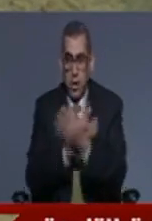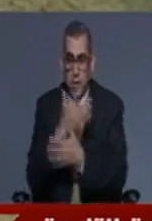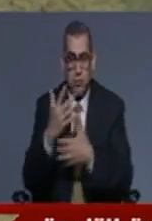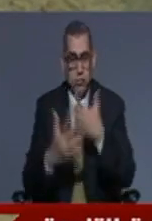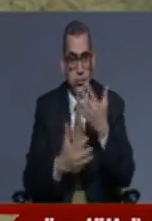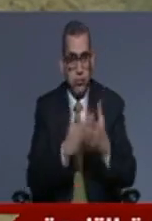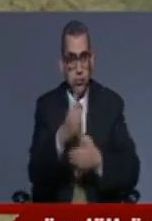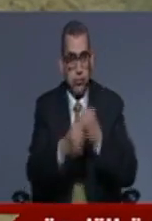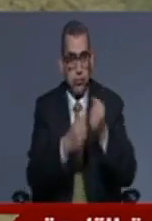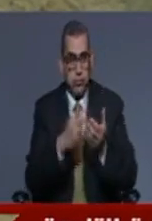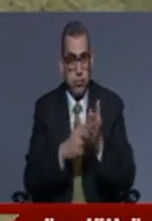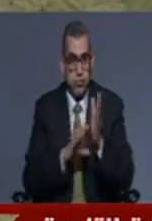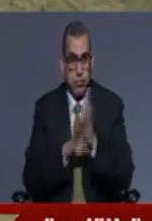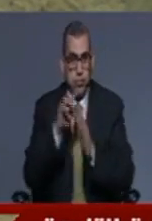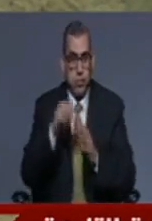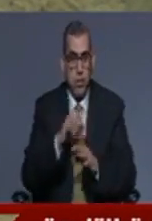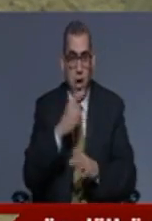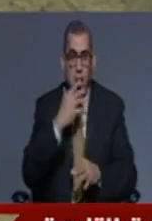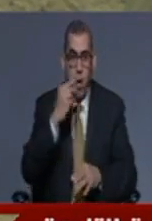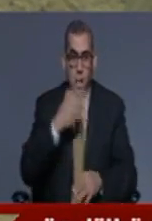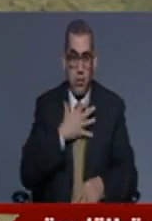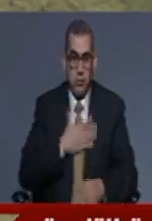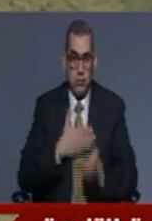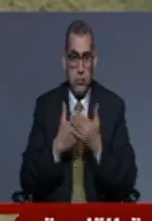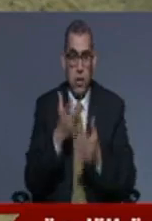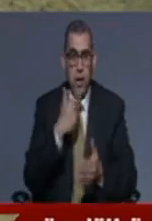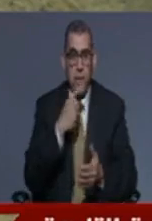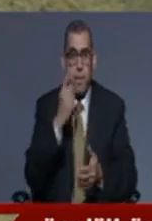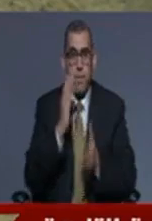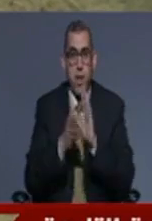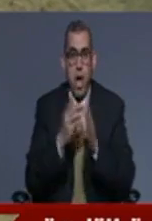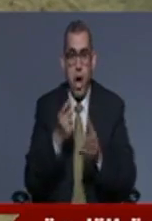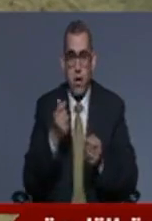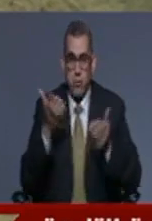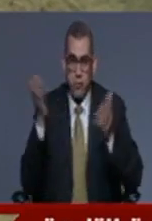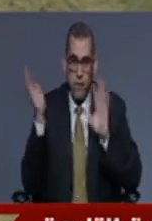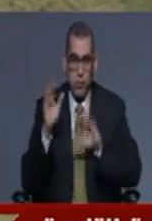وتحقق أرباح تقدر بمليارات الدولارات.